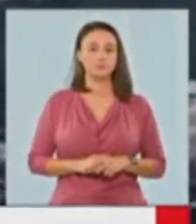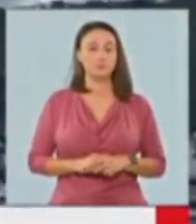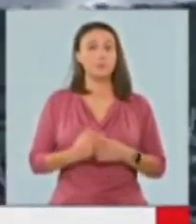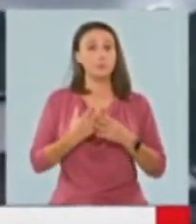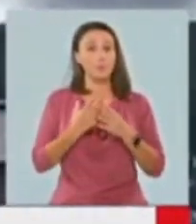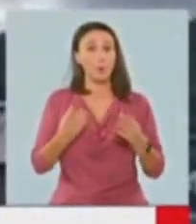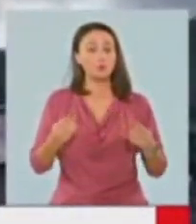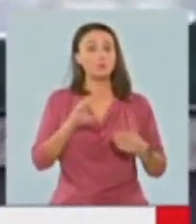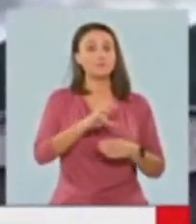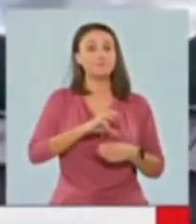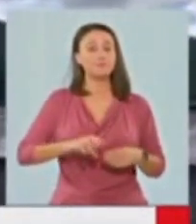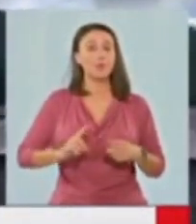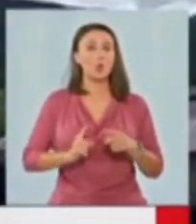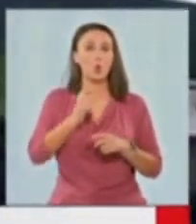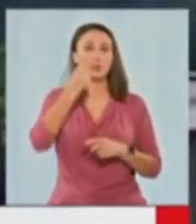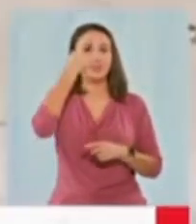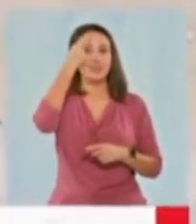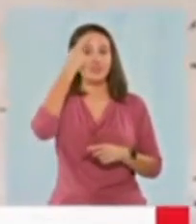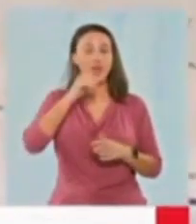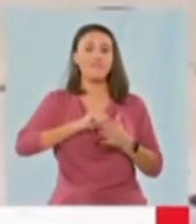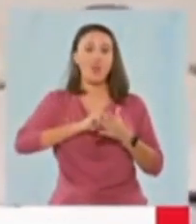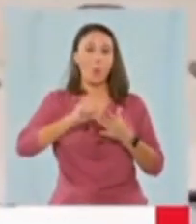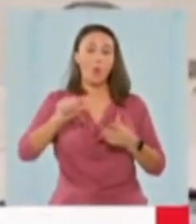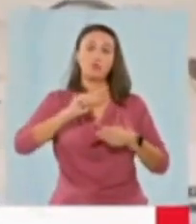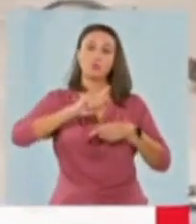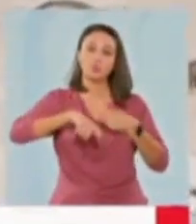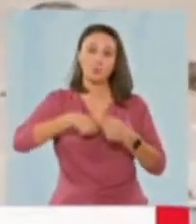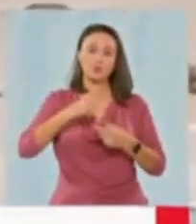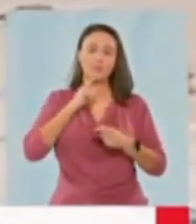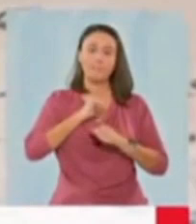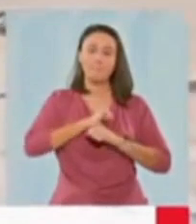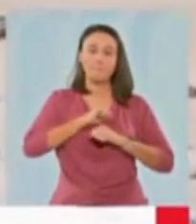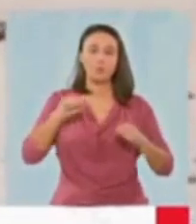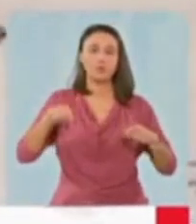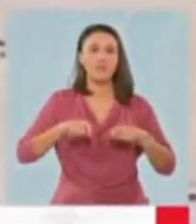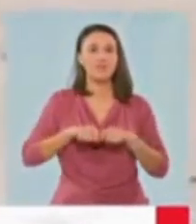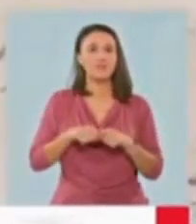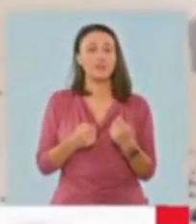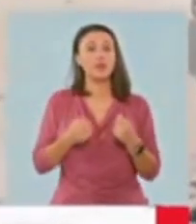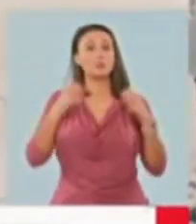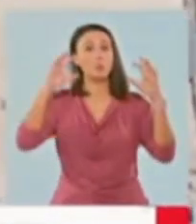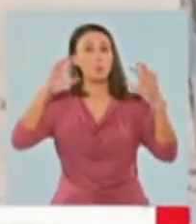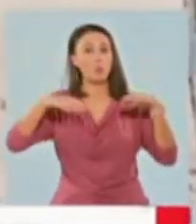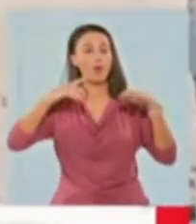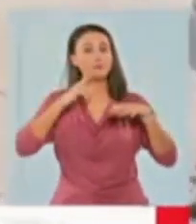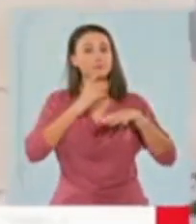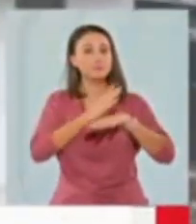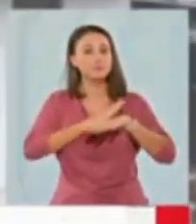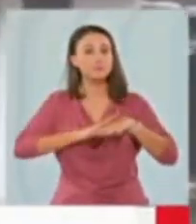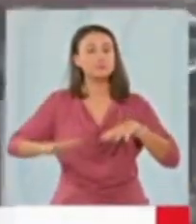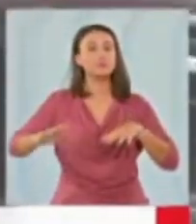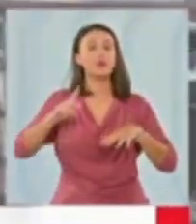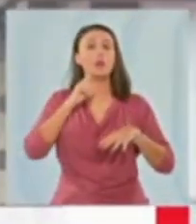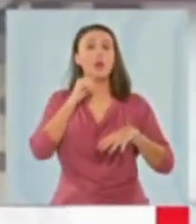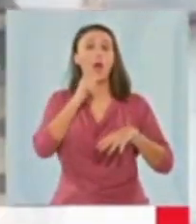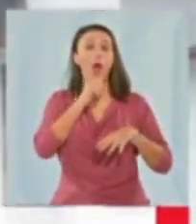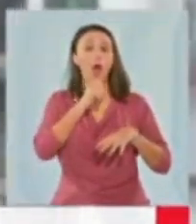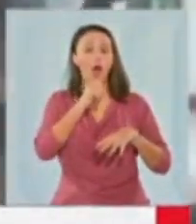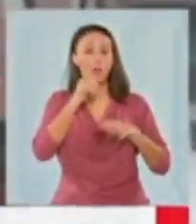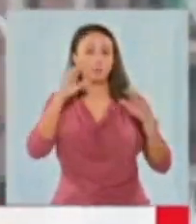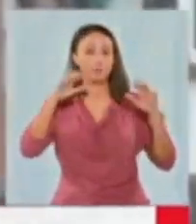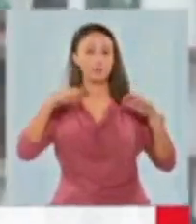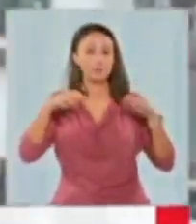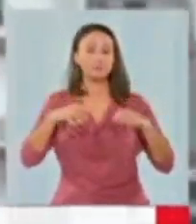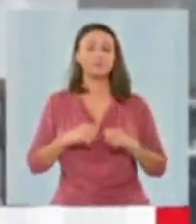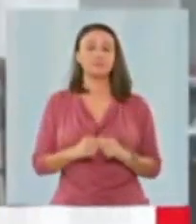Mai multe localități din nordul Indiei au fost evacuate după ce au fost puternic afectate de inundații și de alunecările de teren. Acestea au fost generate